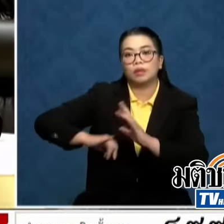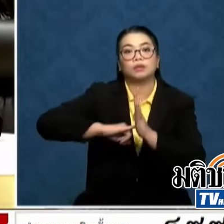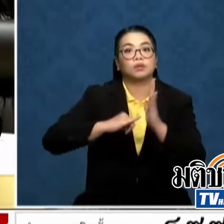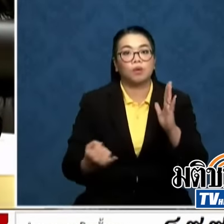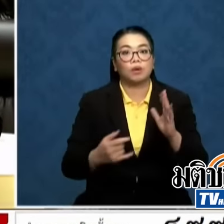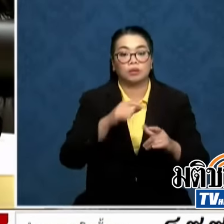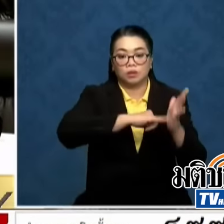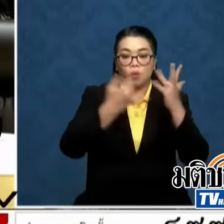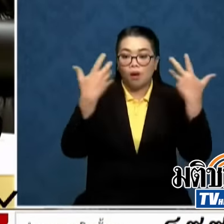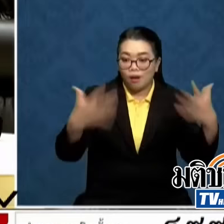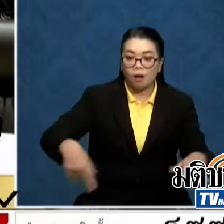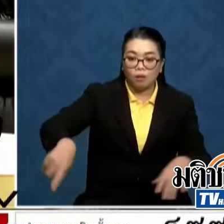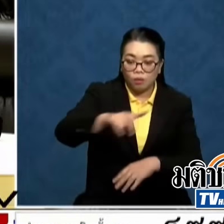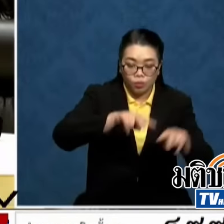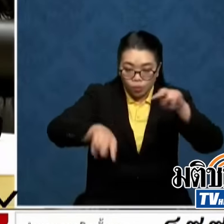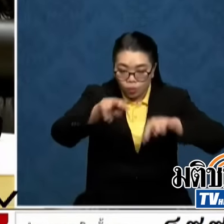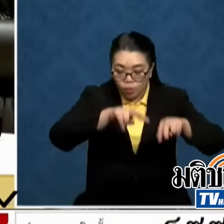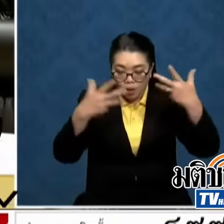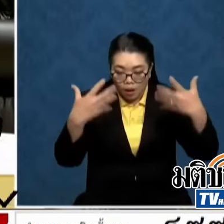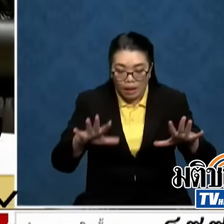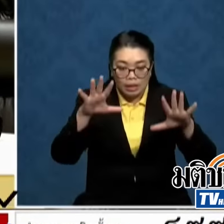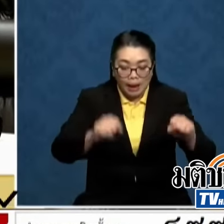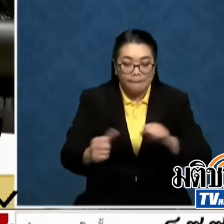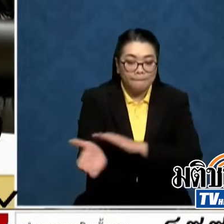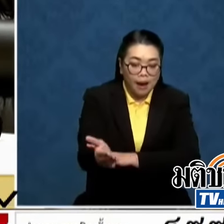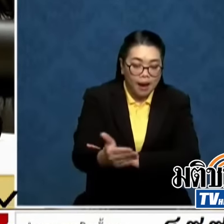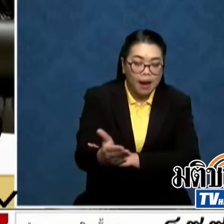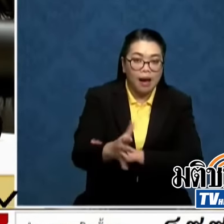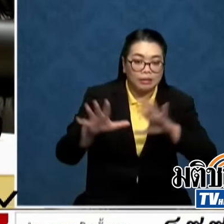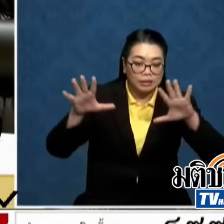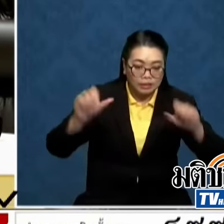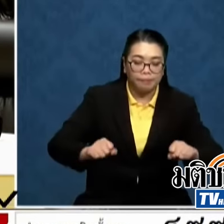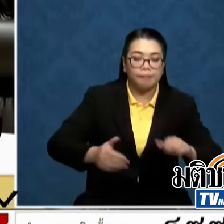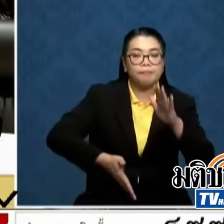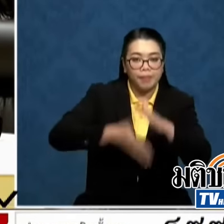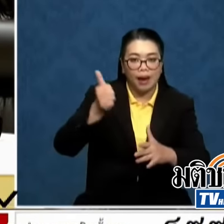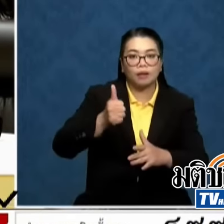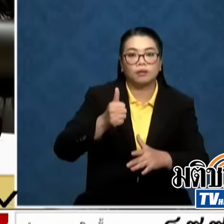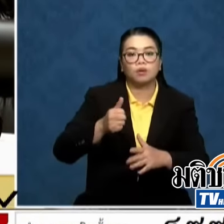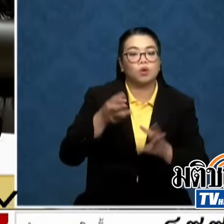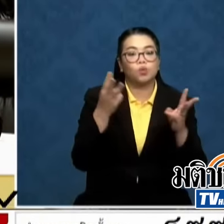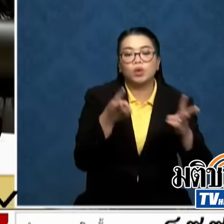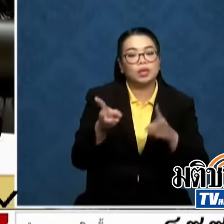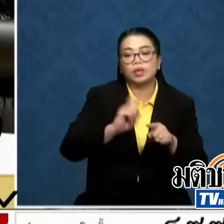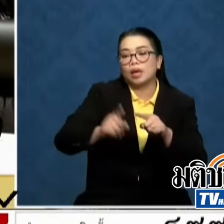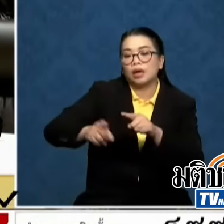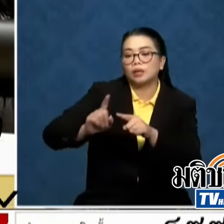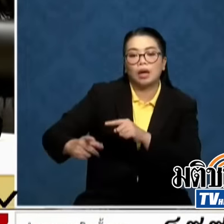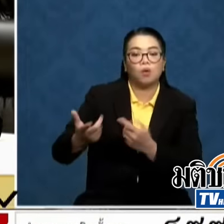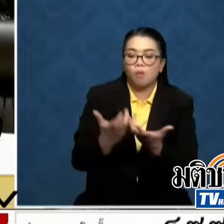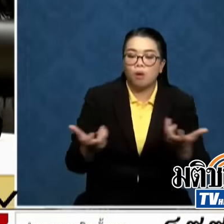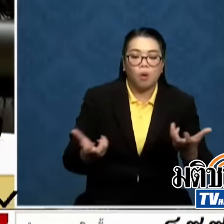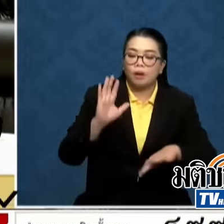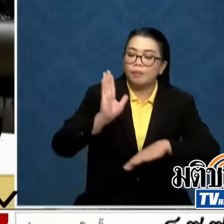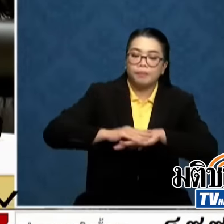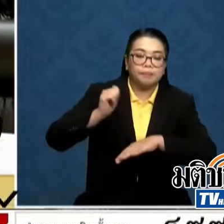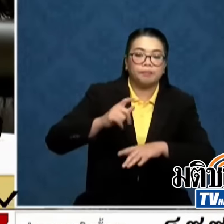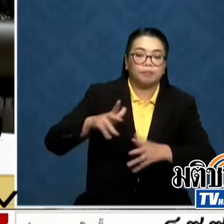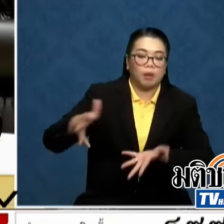ปเมื่อแต่ละจังหวัดเขาไปดูแล้วว่าจับปลาโดยการอนุมัติอนุโลมให้ใช้เครื่องไม้เครื่องมือแบบพิเ